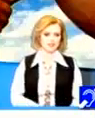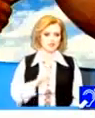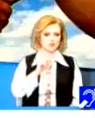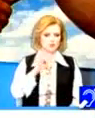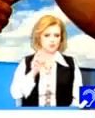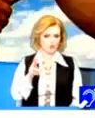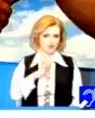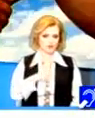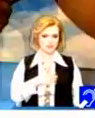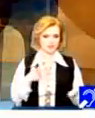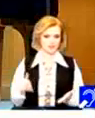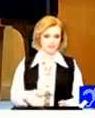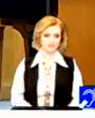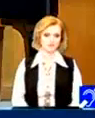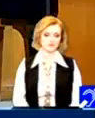și Horia Mihail.